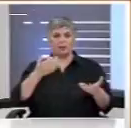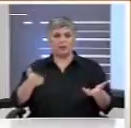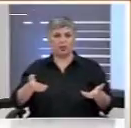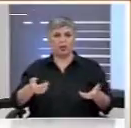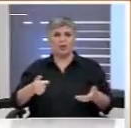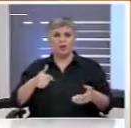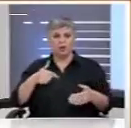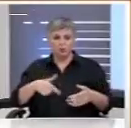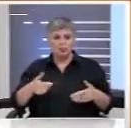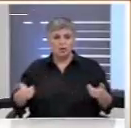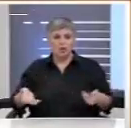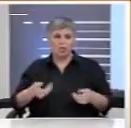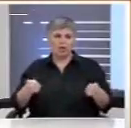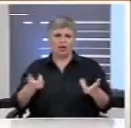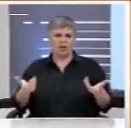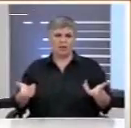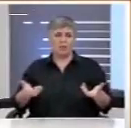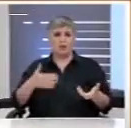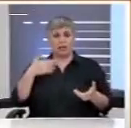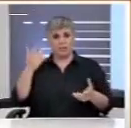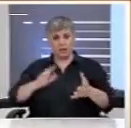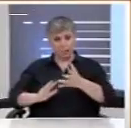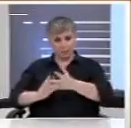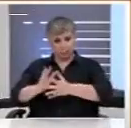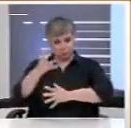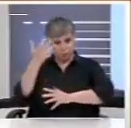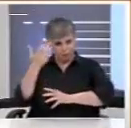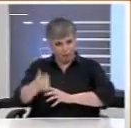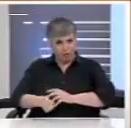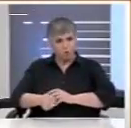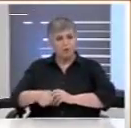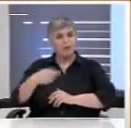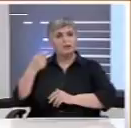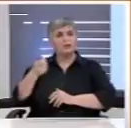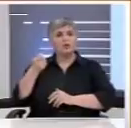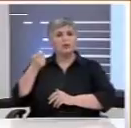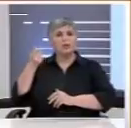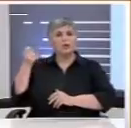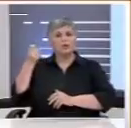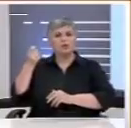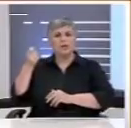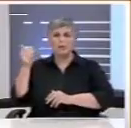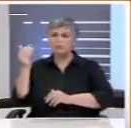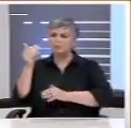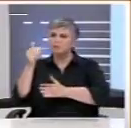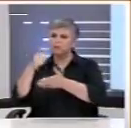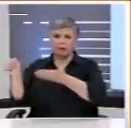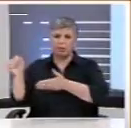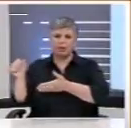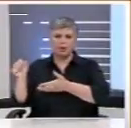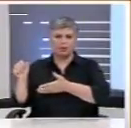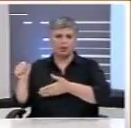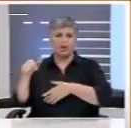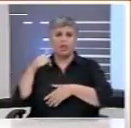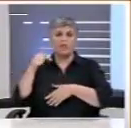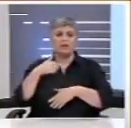έχουμε μεγάλη ανάπτυξη θα έχουμε λιγότερη ελάφρυνση, αλλά εξασφαλίσαμε το κακό σενάριο. Το κακό σενάριο που δεν θα έχουμε τόσο ανάπτυξη που θα